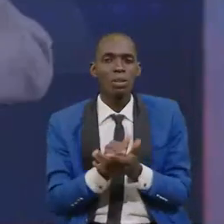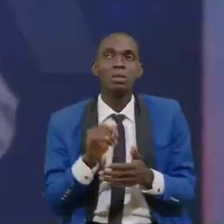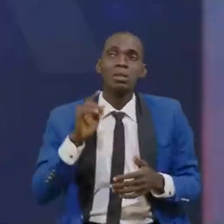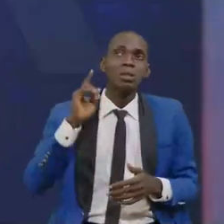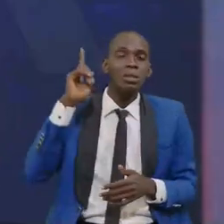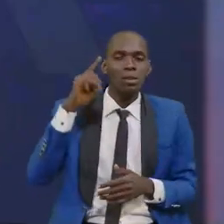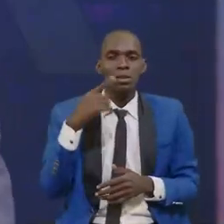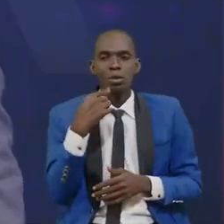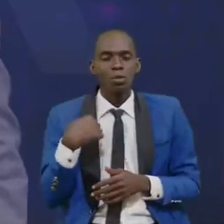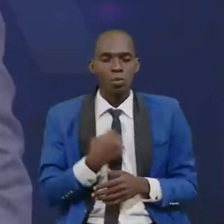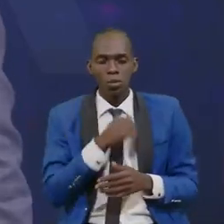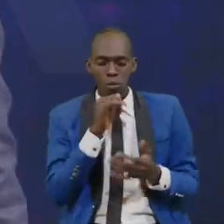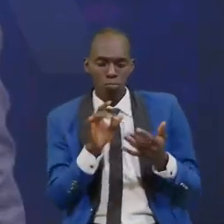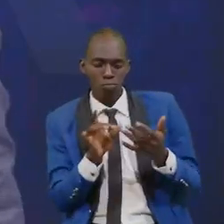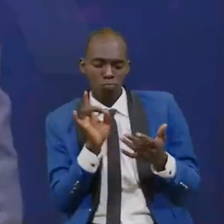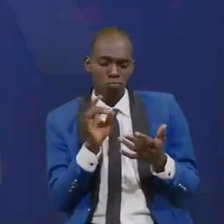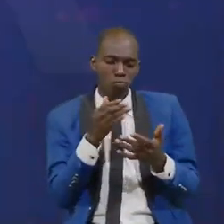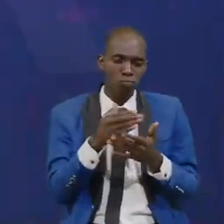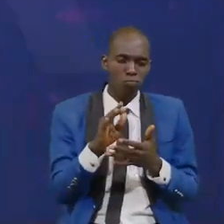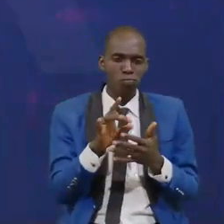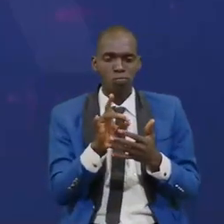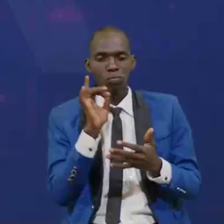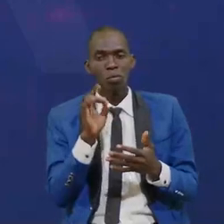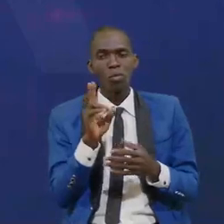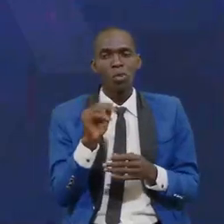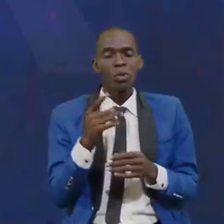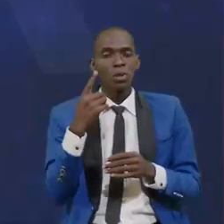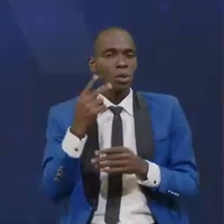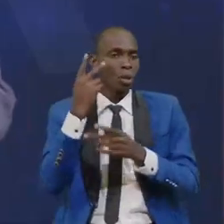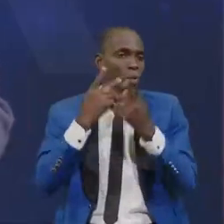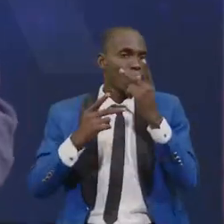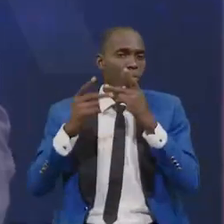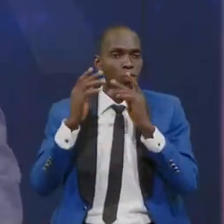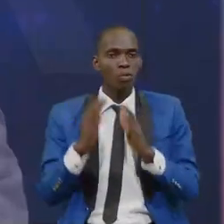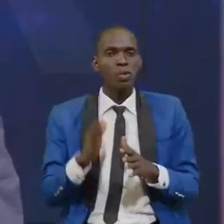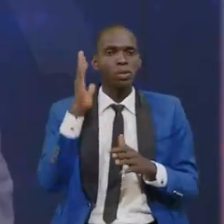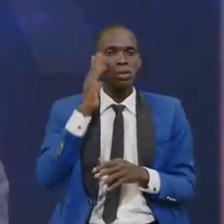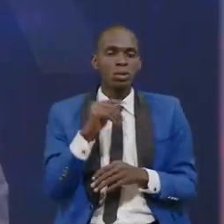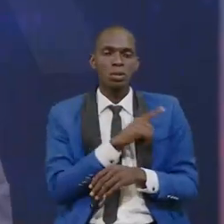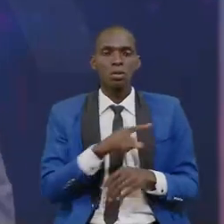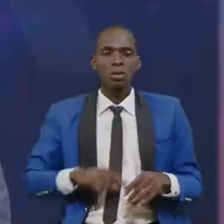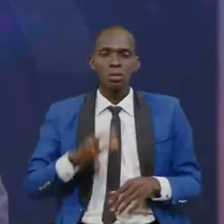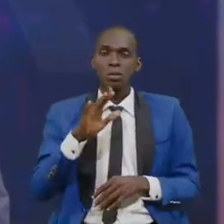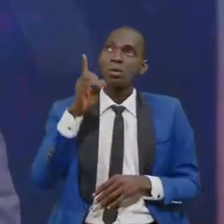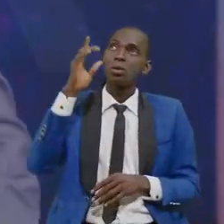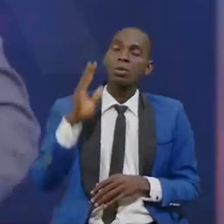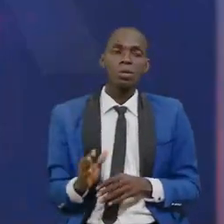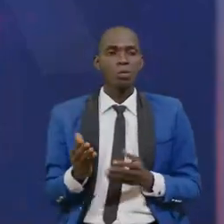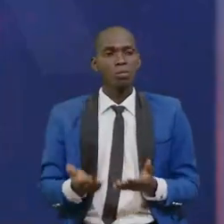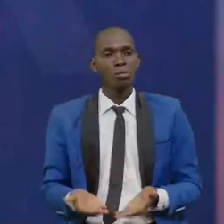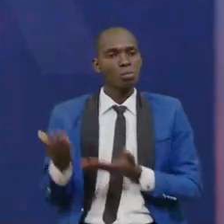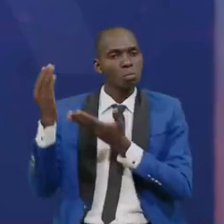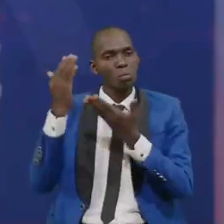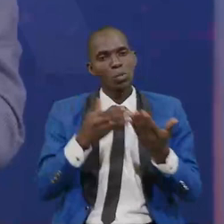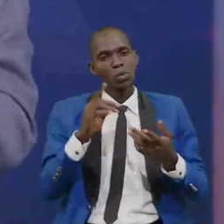ne pouvons pas choisir, trier. Un prophète suscitera un prophète comme moi. Vous